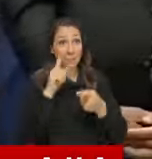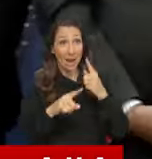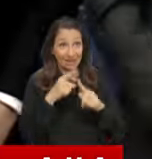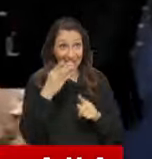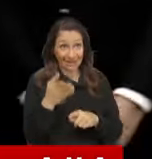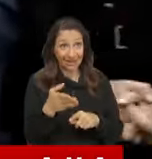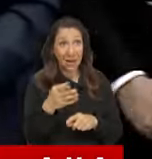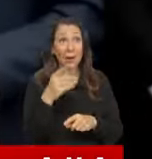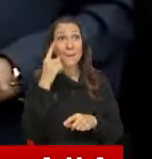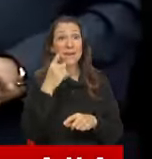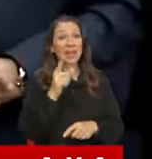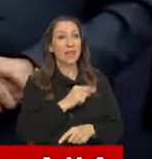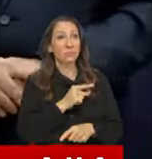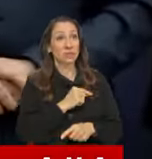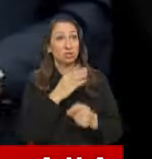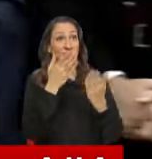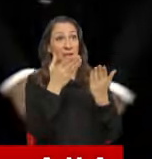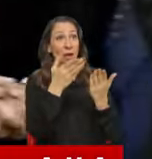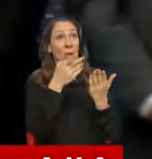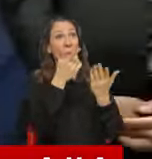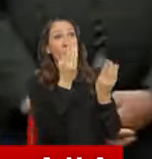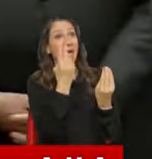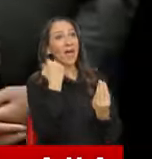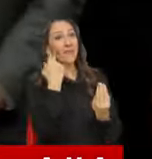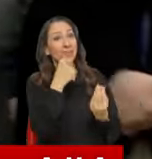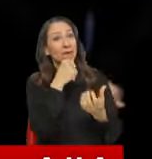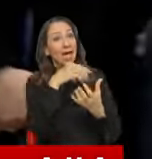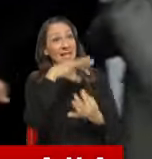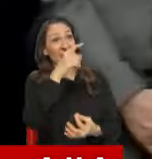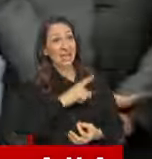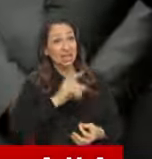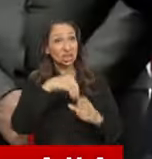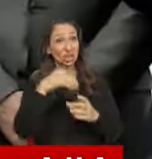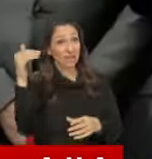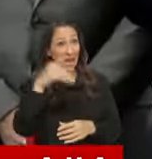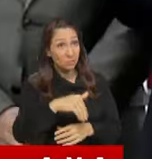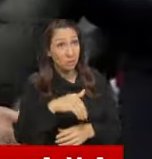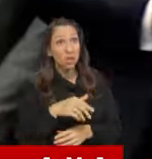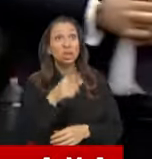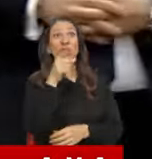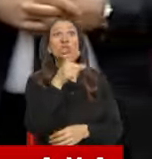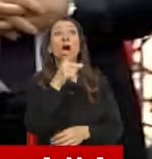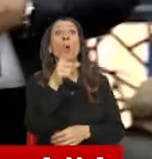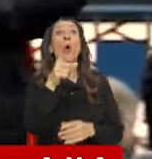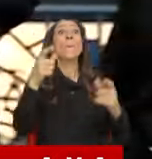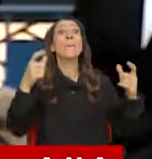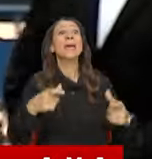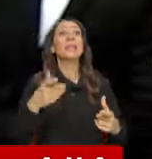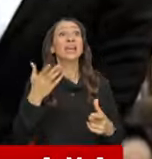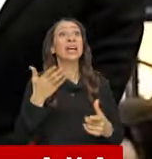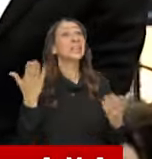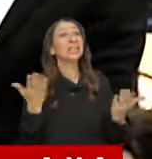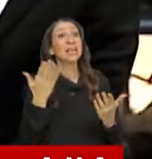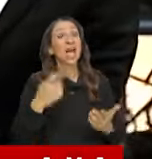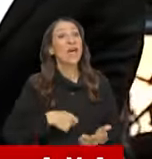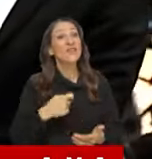partinin bir temsilcisi böyle efendi bir aday için gelmiş de sen o meydana